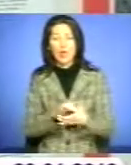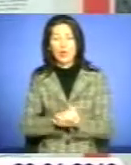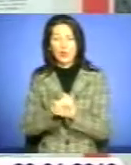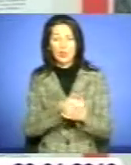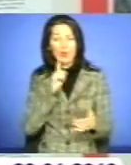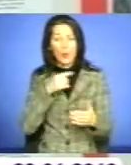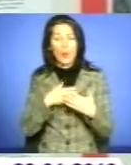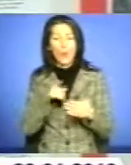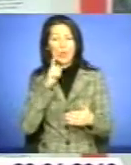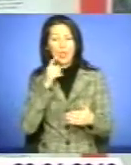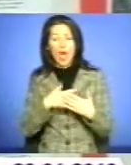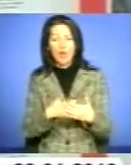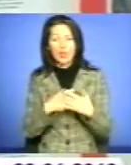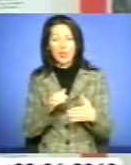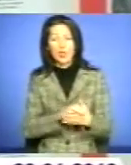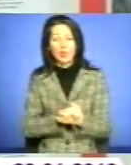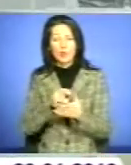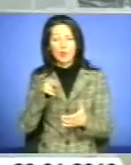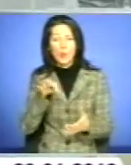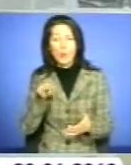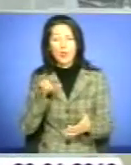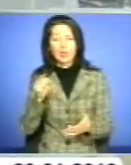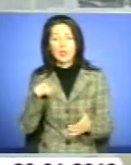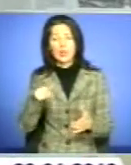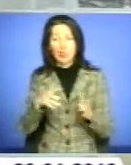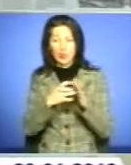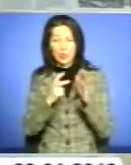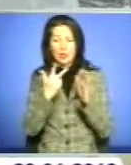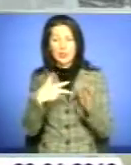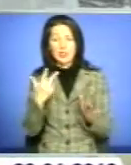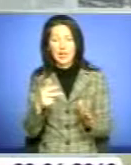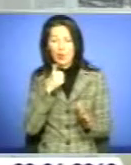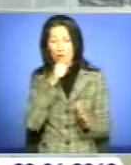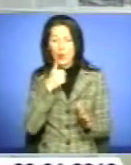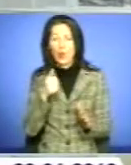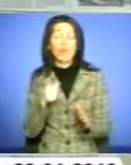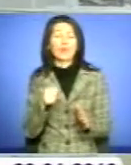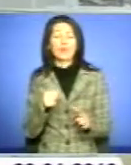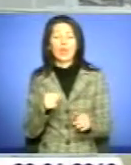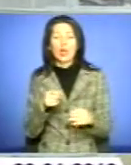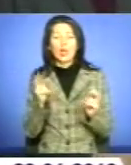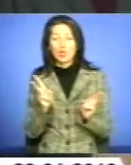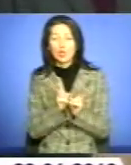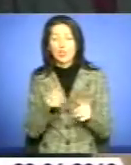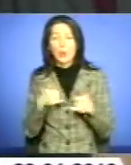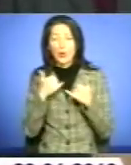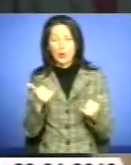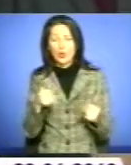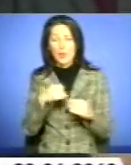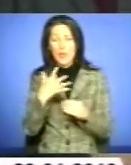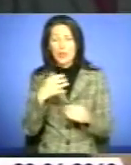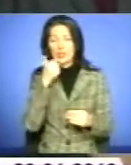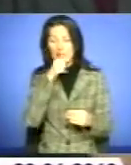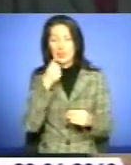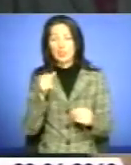товариством «Поділля» 12 лютого 1933 року Святочної академії, приуроченої 15-й річниці подвигу героїв